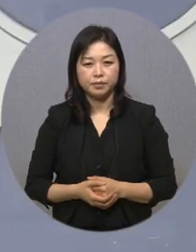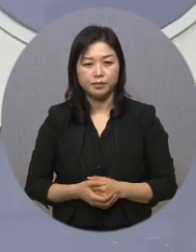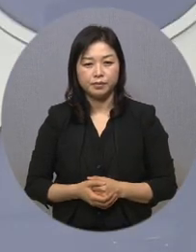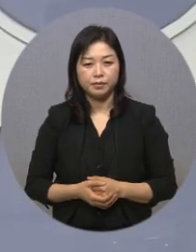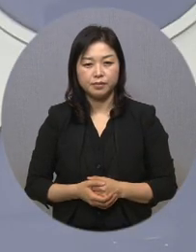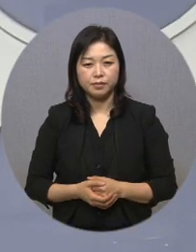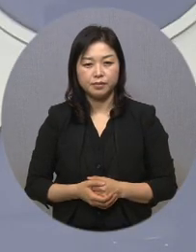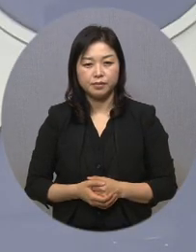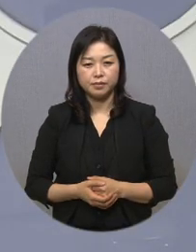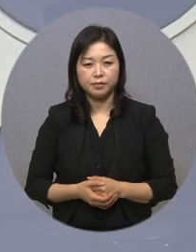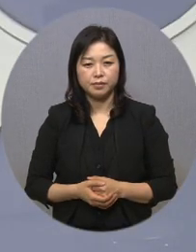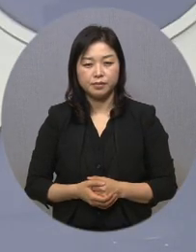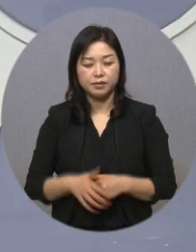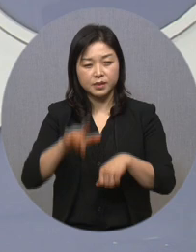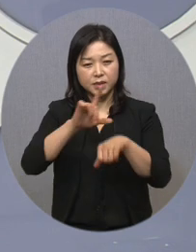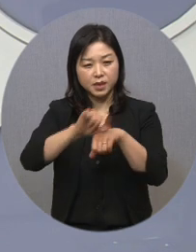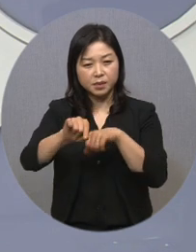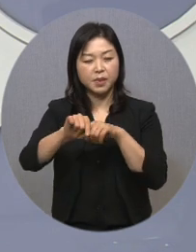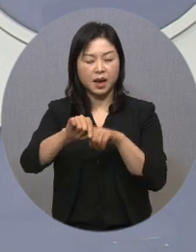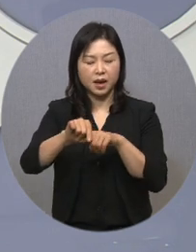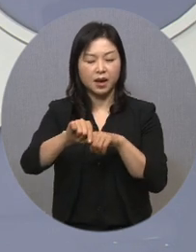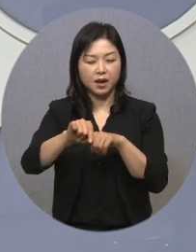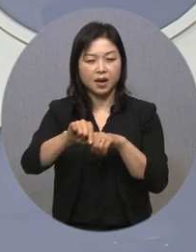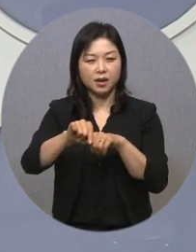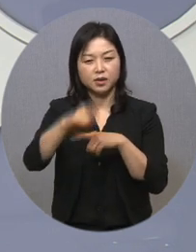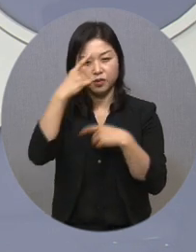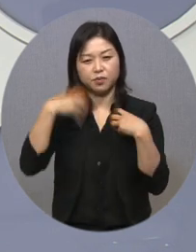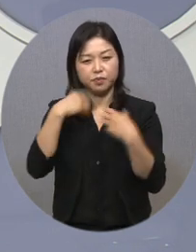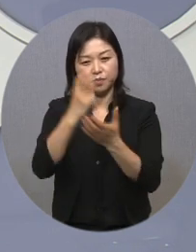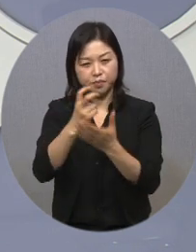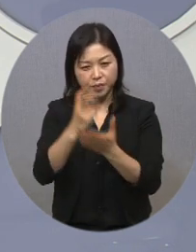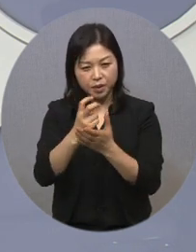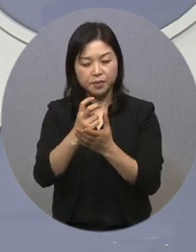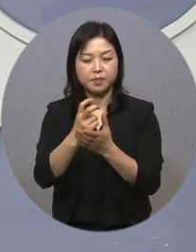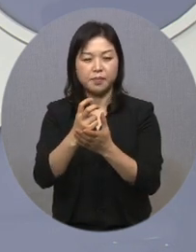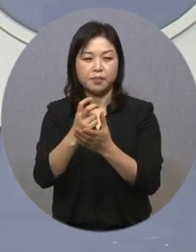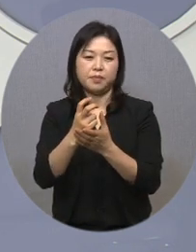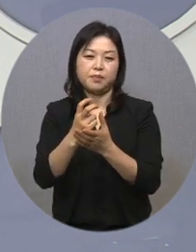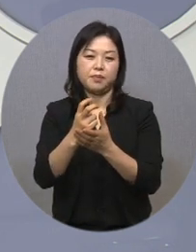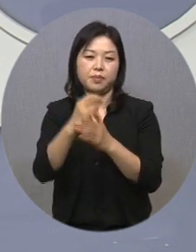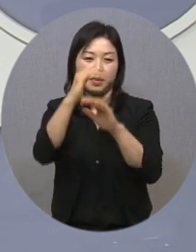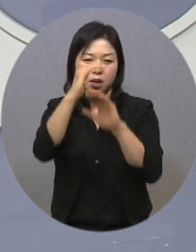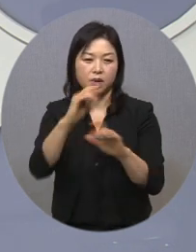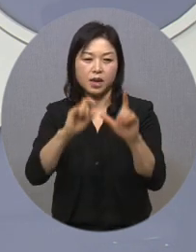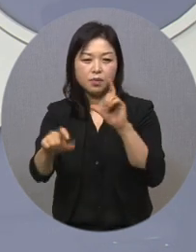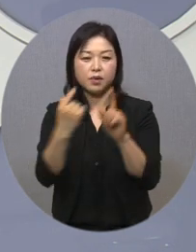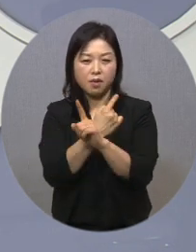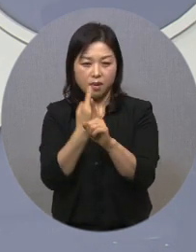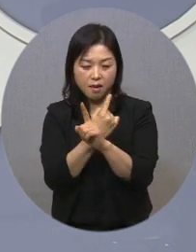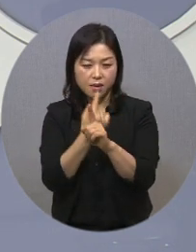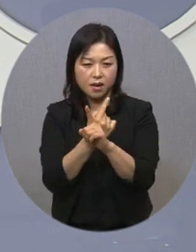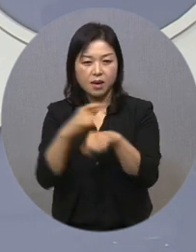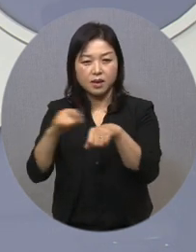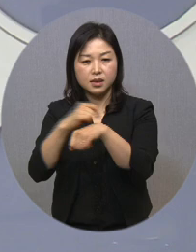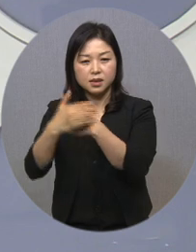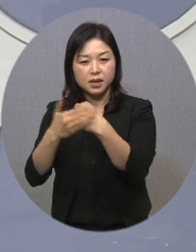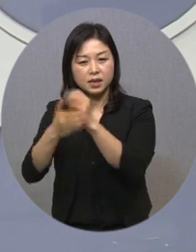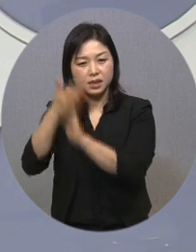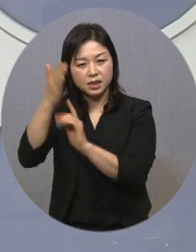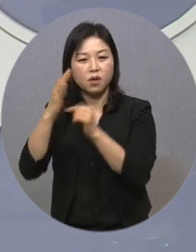지금 지방자치법 전면 개정안을 통해서 확정되어진 특례시 사항